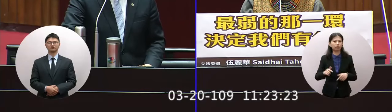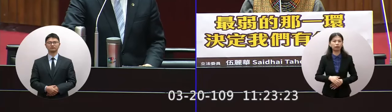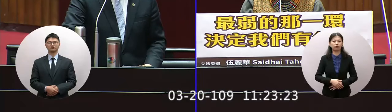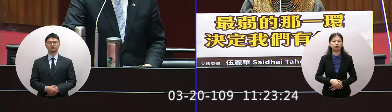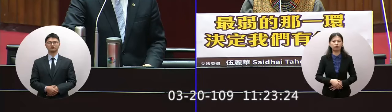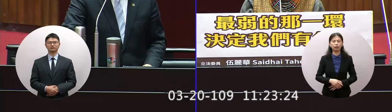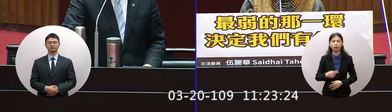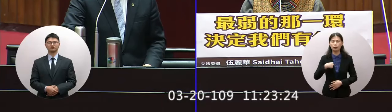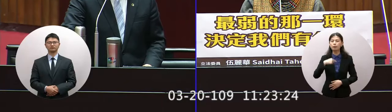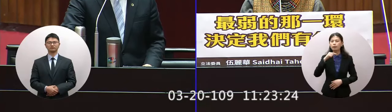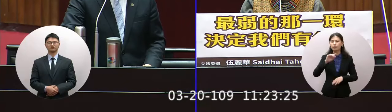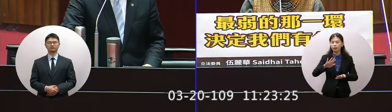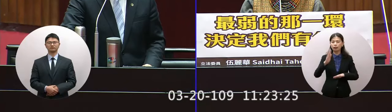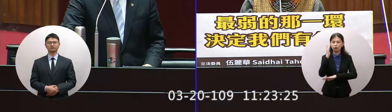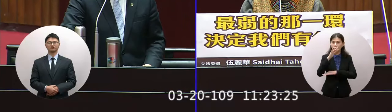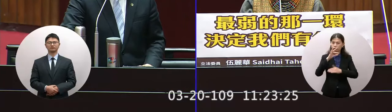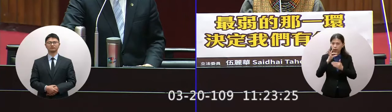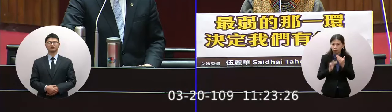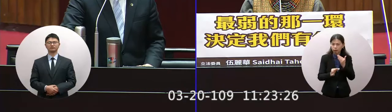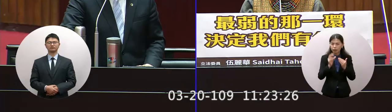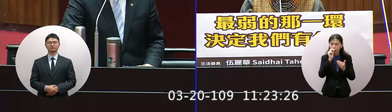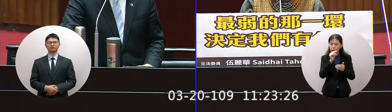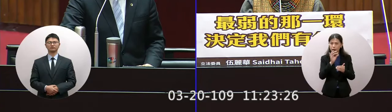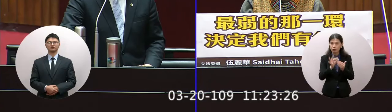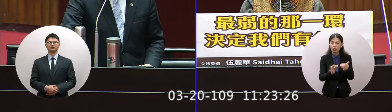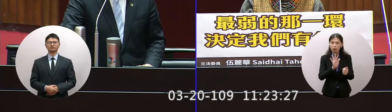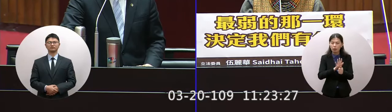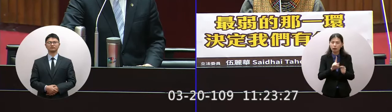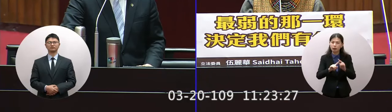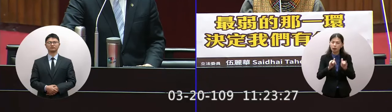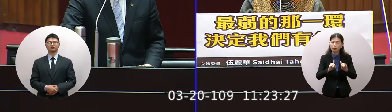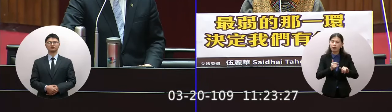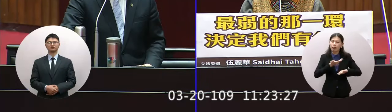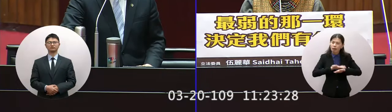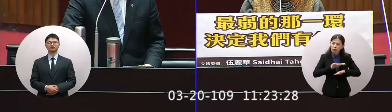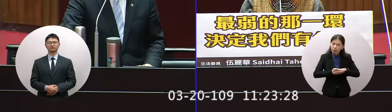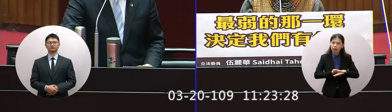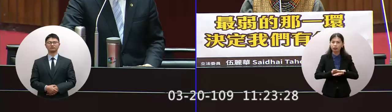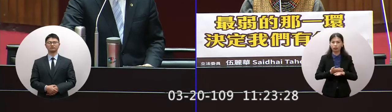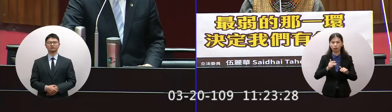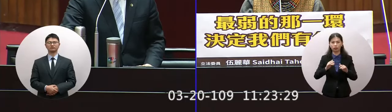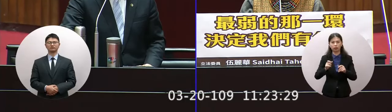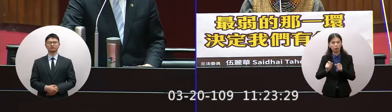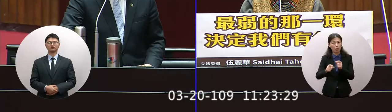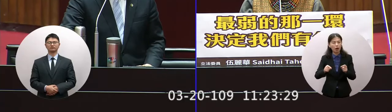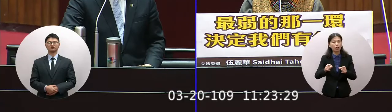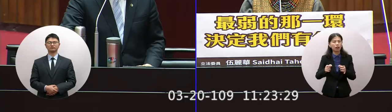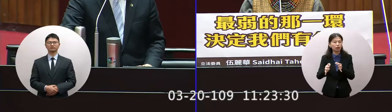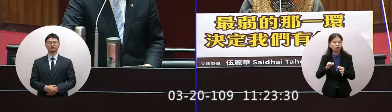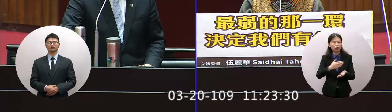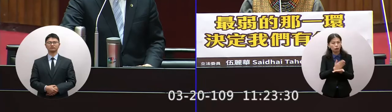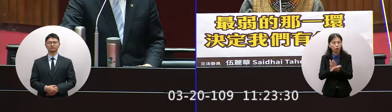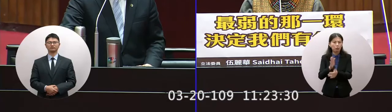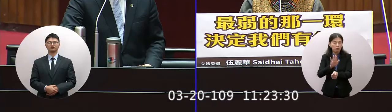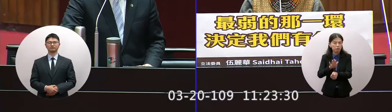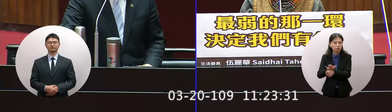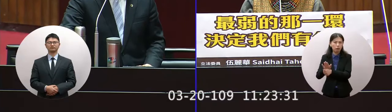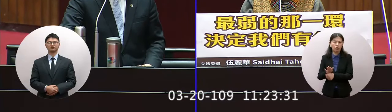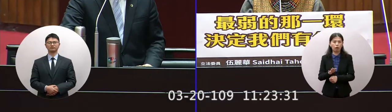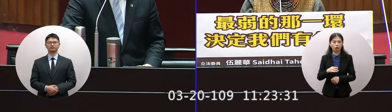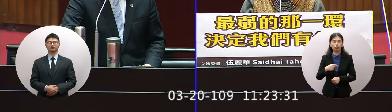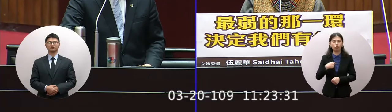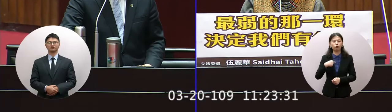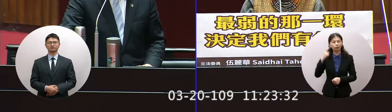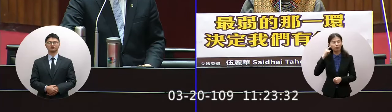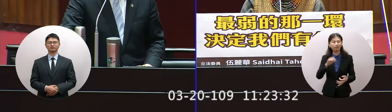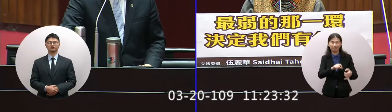样的一个特别条例来稳定我们的民心，来稳定我们的市场，所以在这个地方我真的觉得与有荣